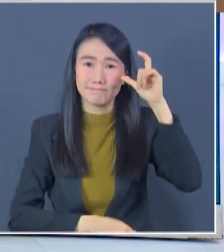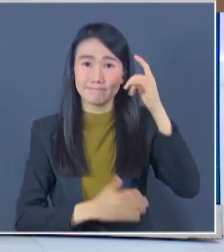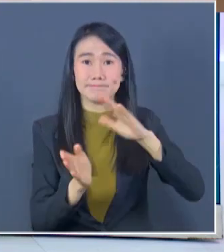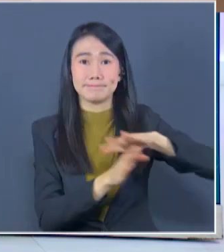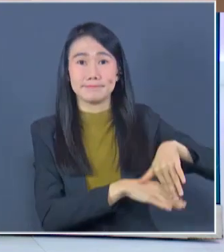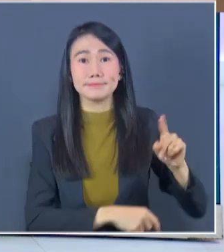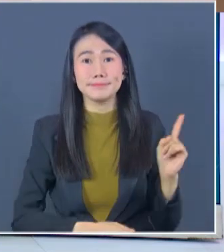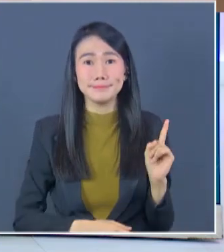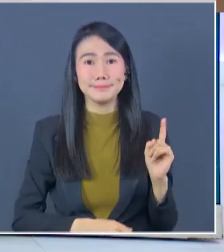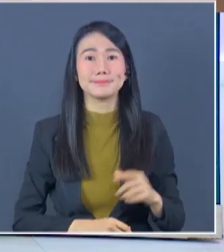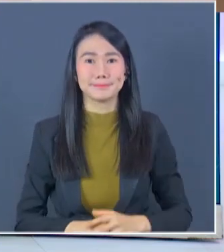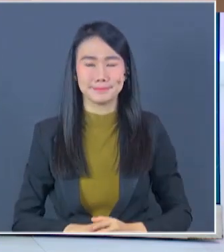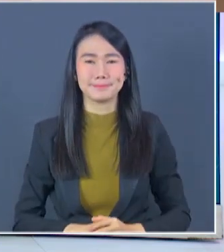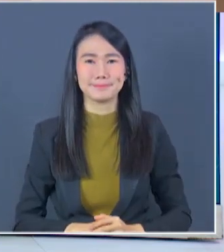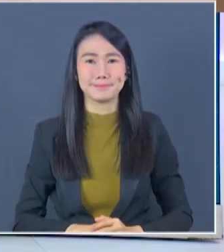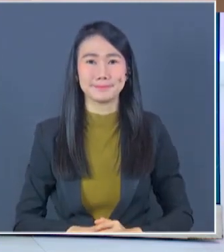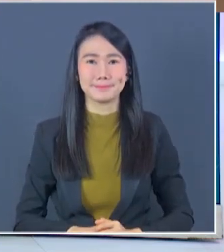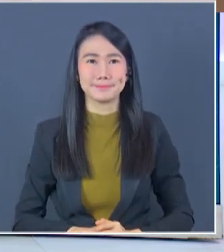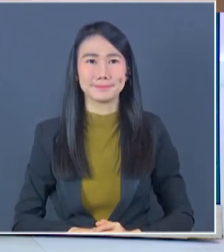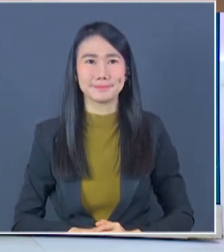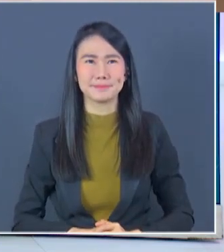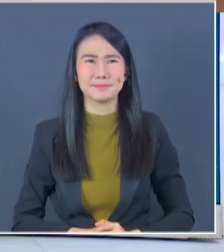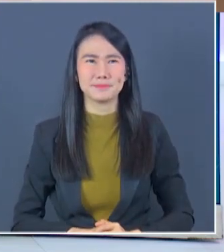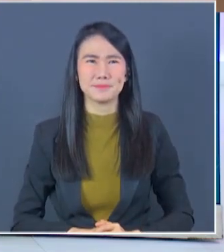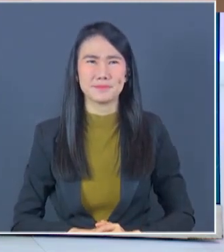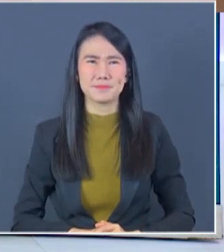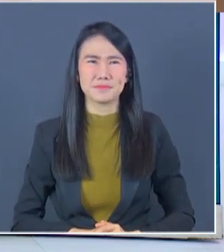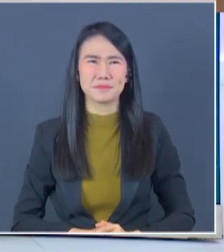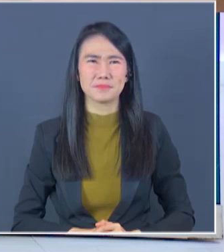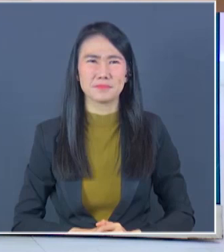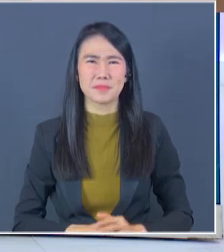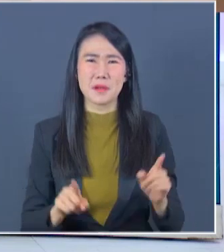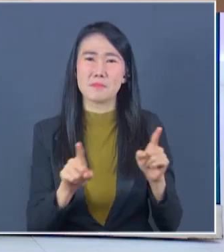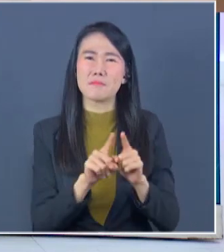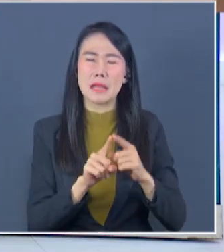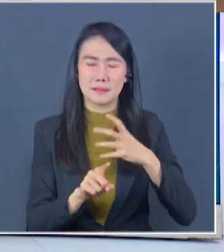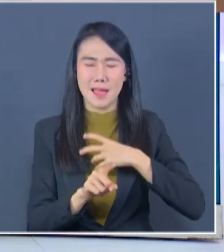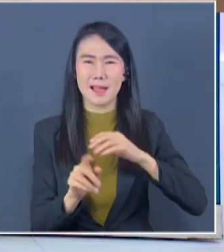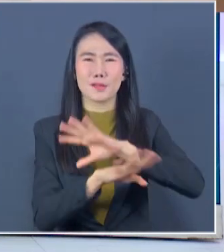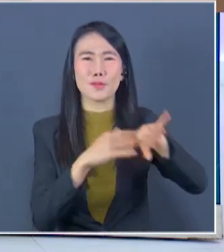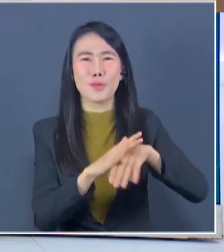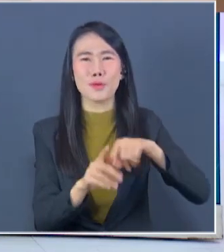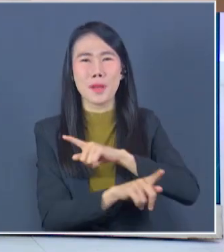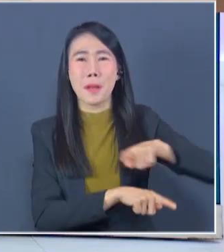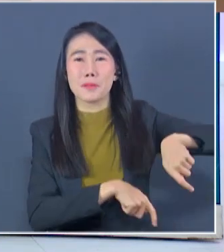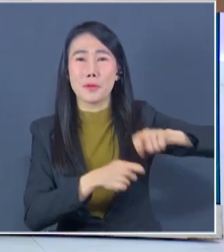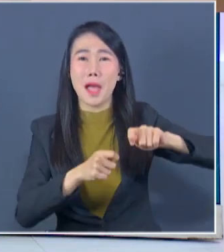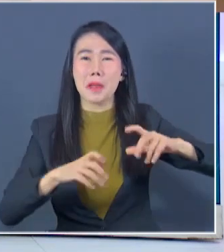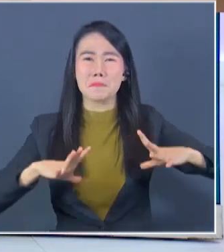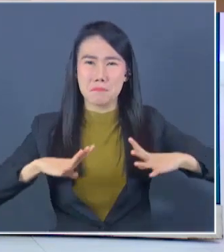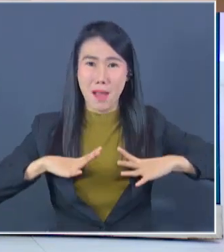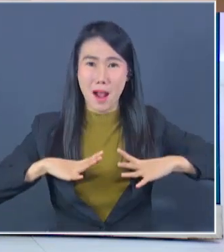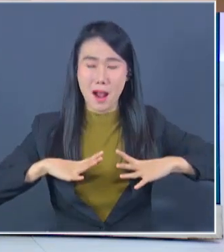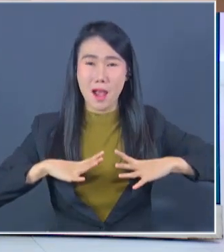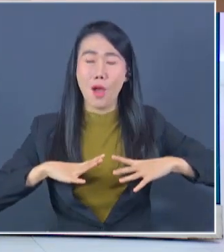คุณผู้ชมครับขยับมาดูอีกหนึ่งเรื่องเหมือนเขาให้เราได้พักช่วงสงกรานต์เว้นวรรคกันไป2สัปด